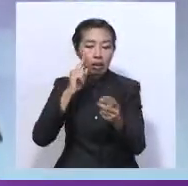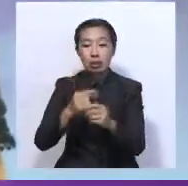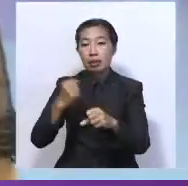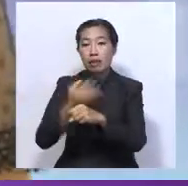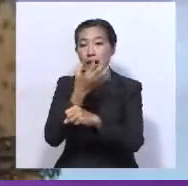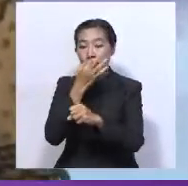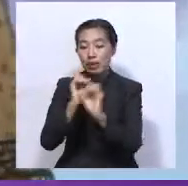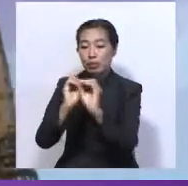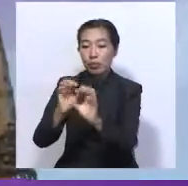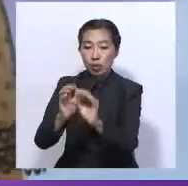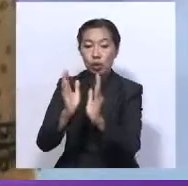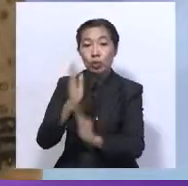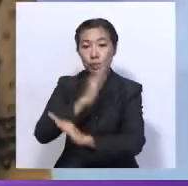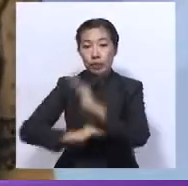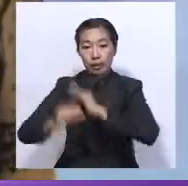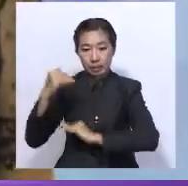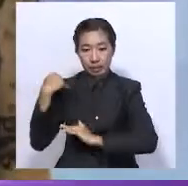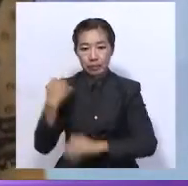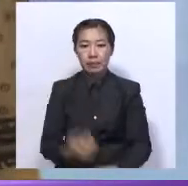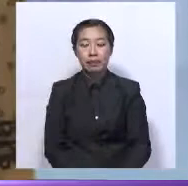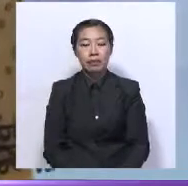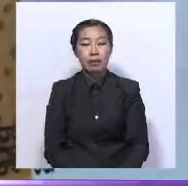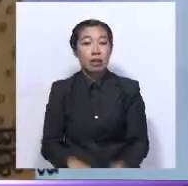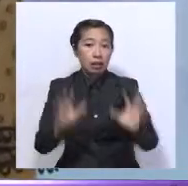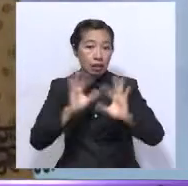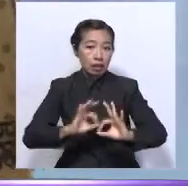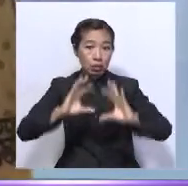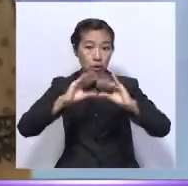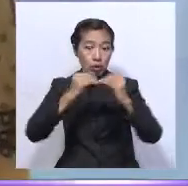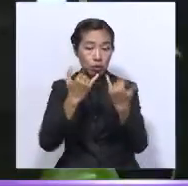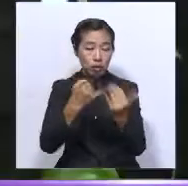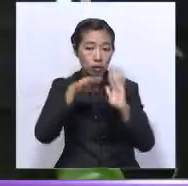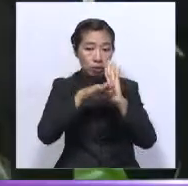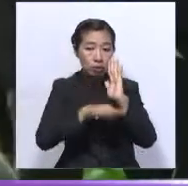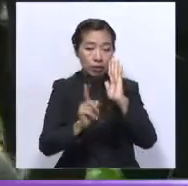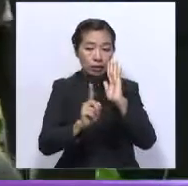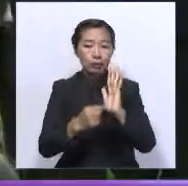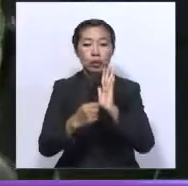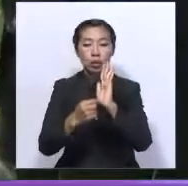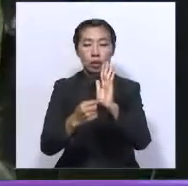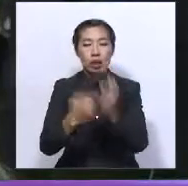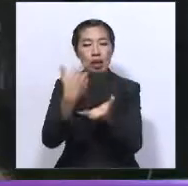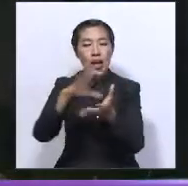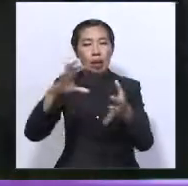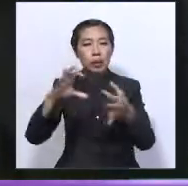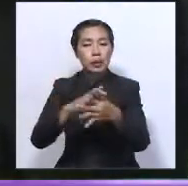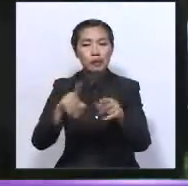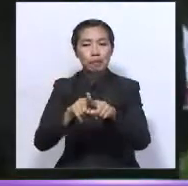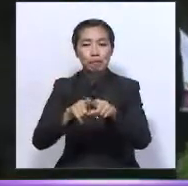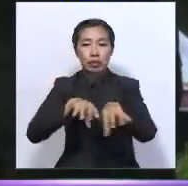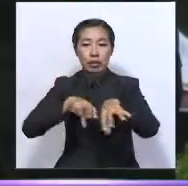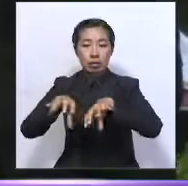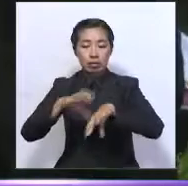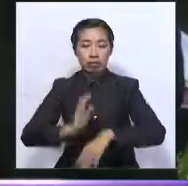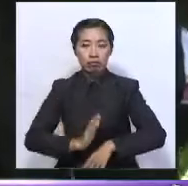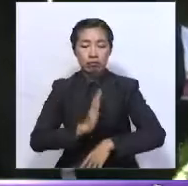ผู้พิการค่ะส่วนวาระสำคัญที่มีการหารือในที่ประชุมวันนี้นะคะอาทิมีการรายงานหมายกำหนดการงานพระราชพิ